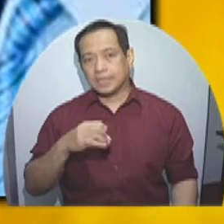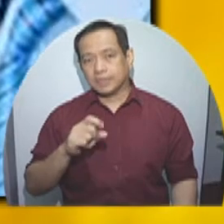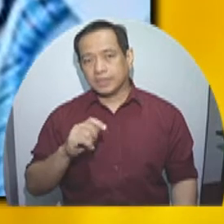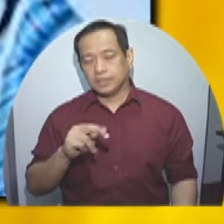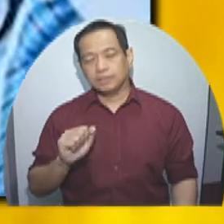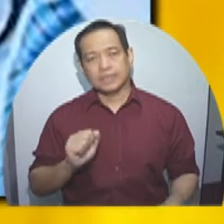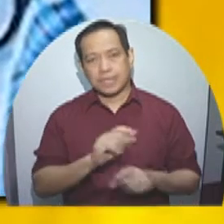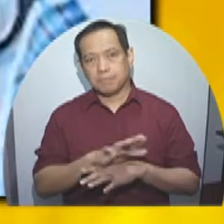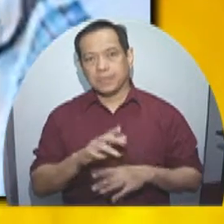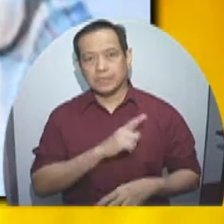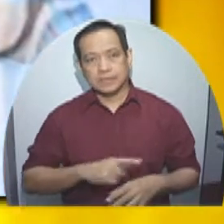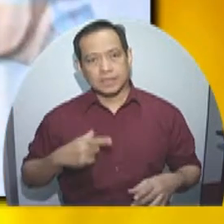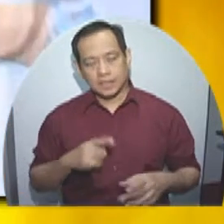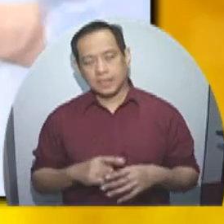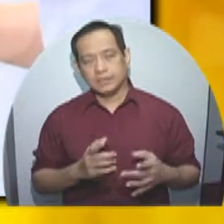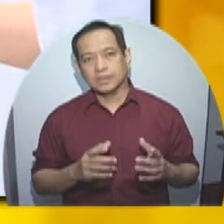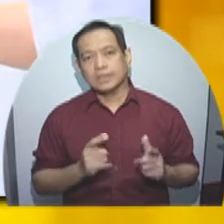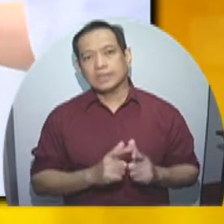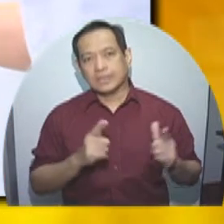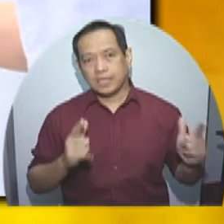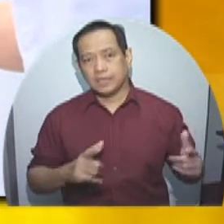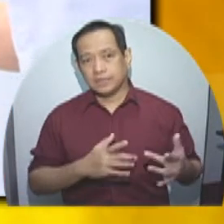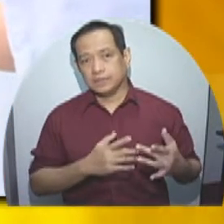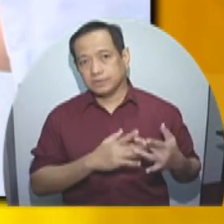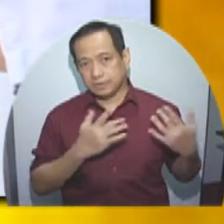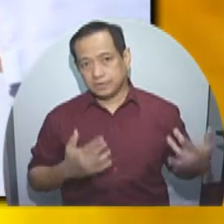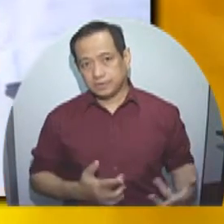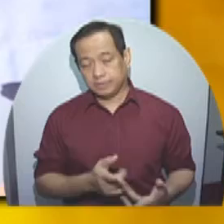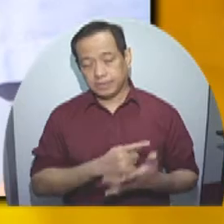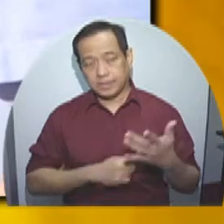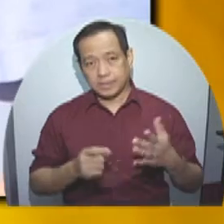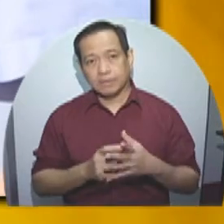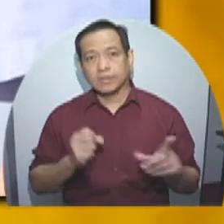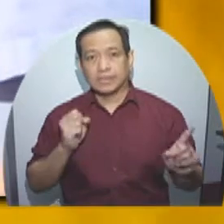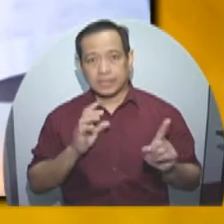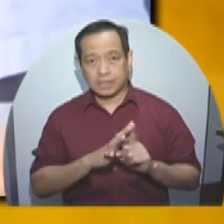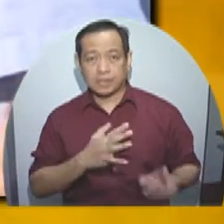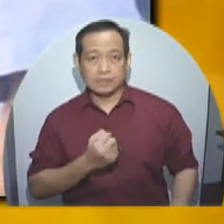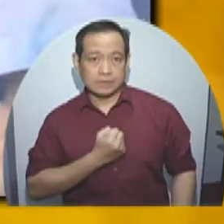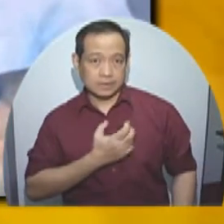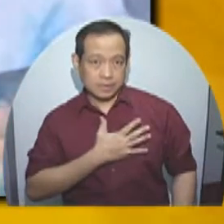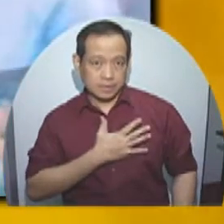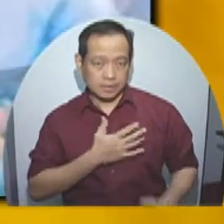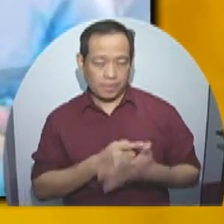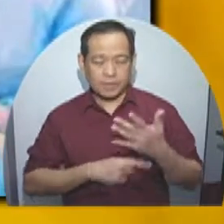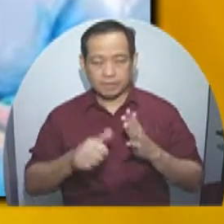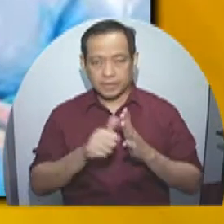at makaapekto sa baga, maaaring lumaki rin ang puso at maaaring ding maging sanhi ng atake sa puso.